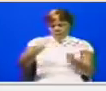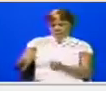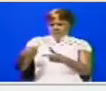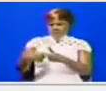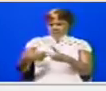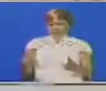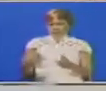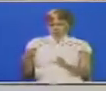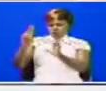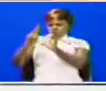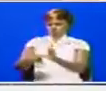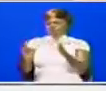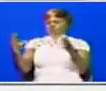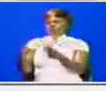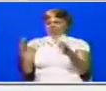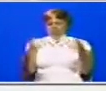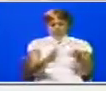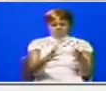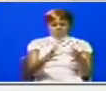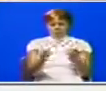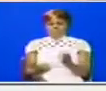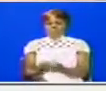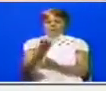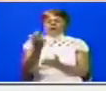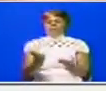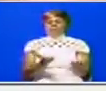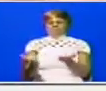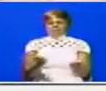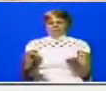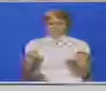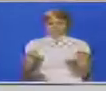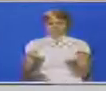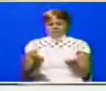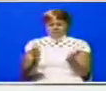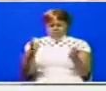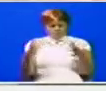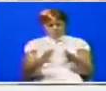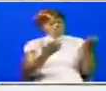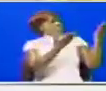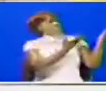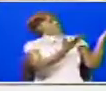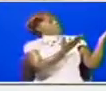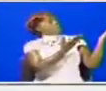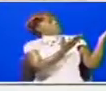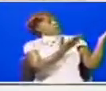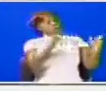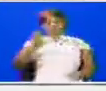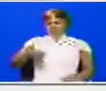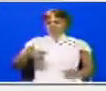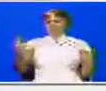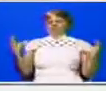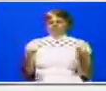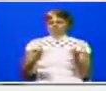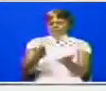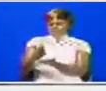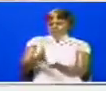wameanza kujiunga na makundi ya kina mama kwa lengo la kuanzisha biashara. Hili ni kundi la kina mama la Nyamaranda Mothers Women Group. Ni